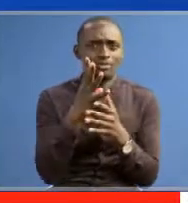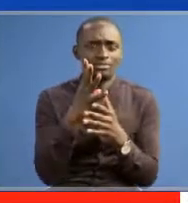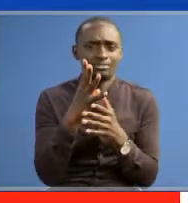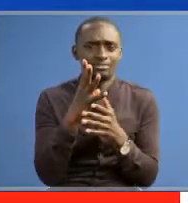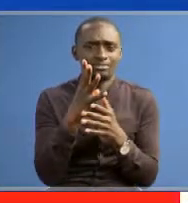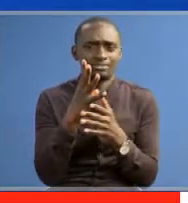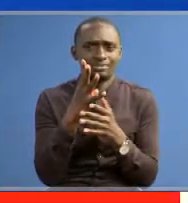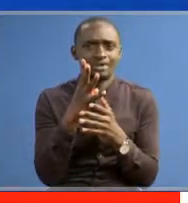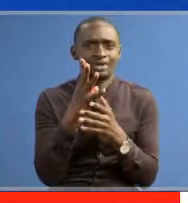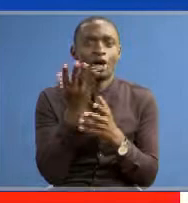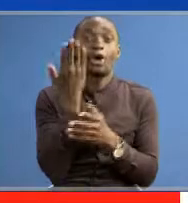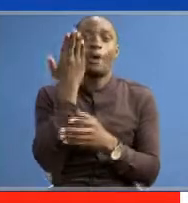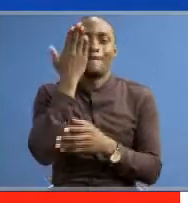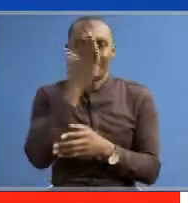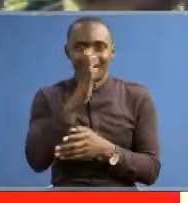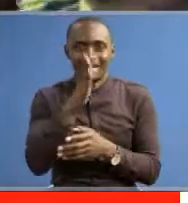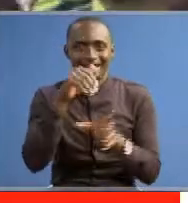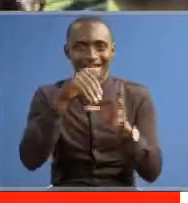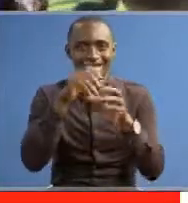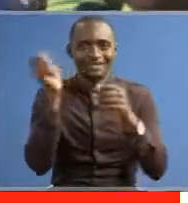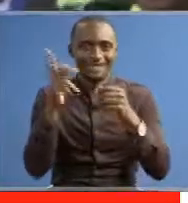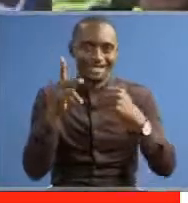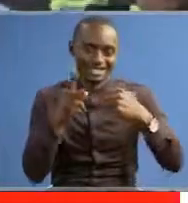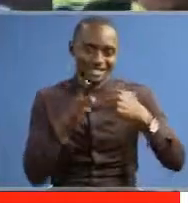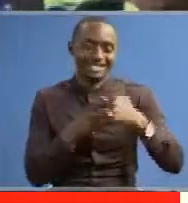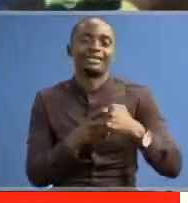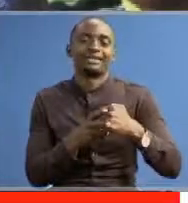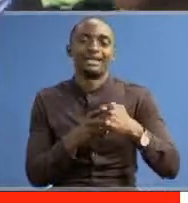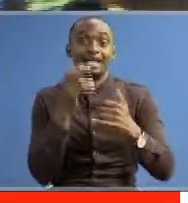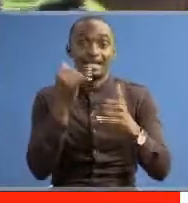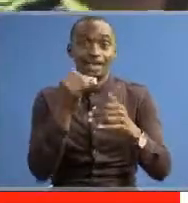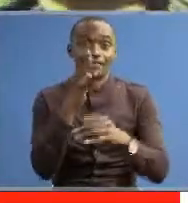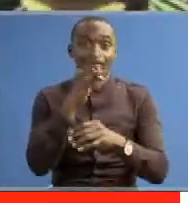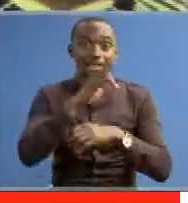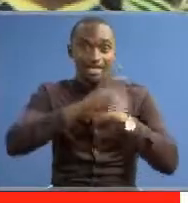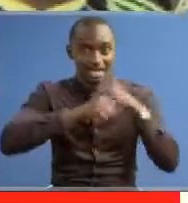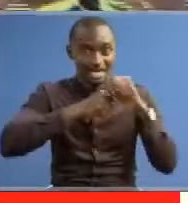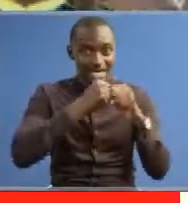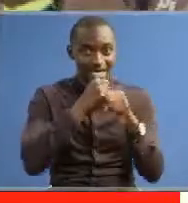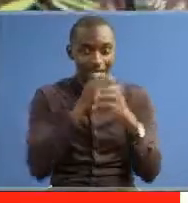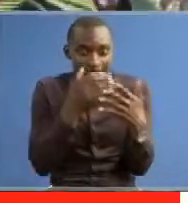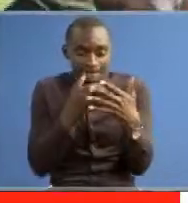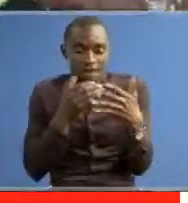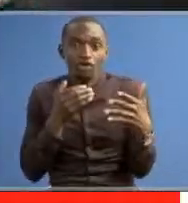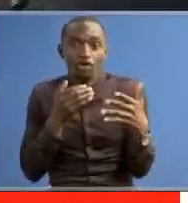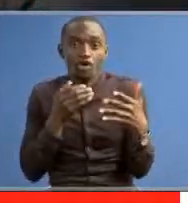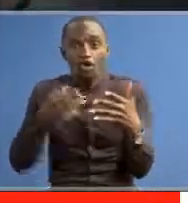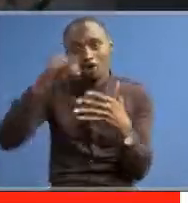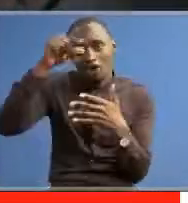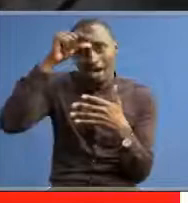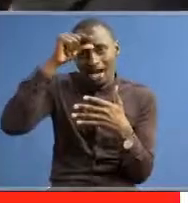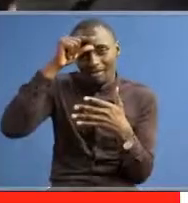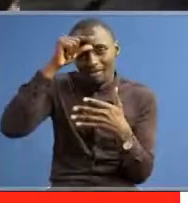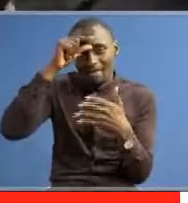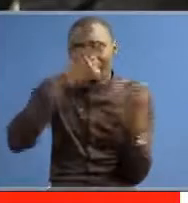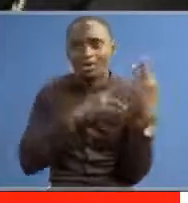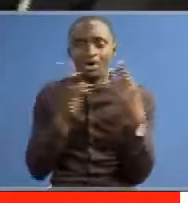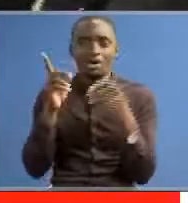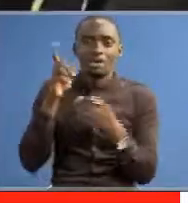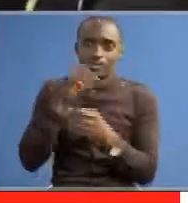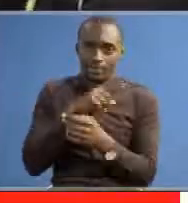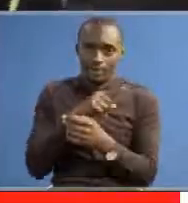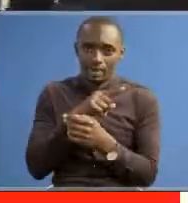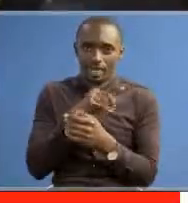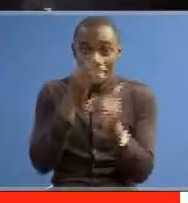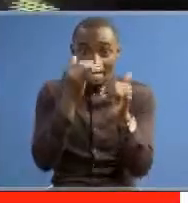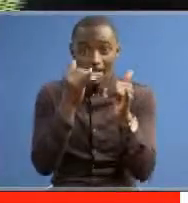And four will be complete by June. Ni miaka mitatu tu kabla ya zamu ya serikali ya Jubilee uongozini kukamilika.